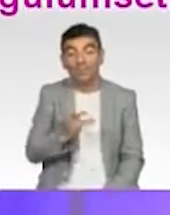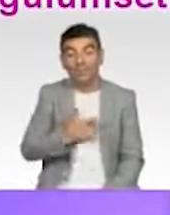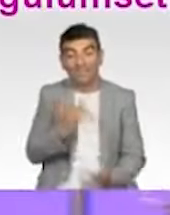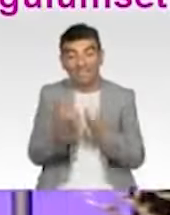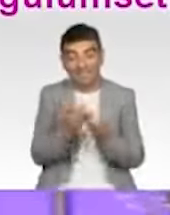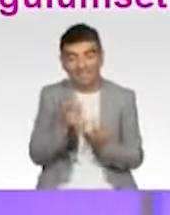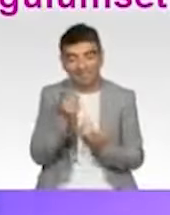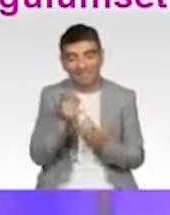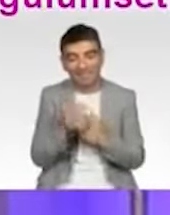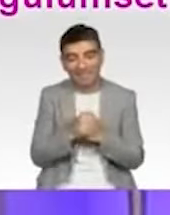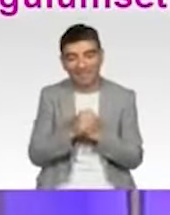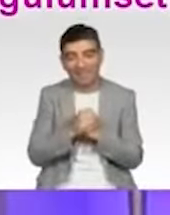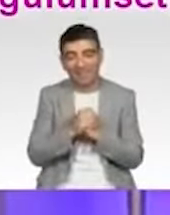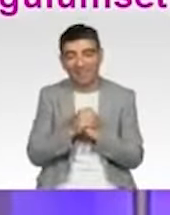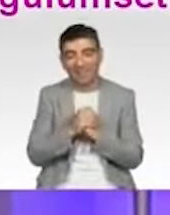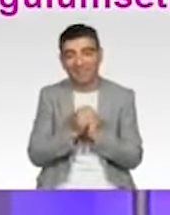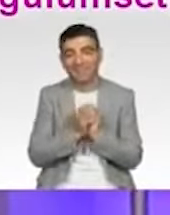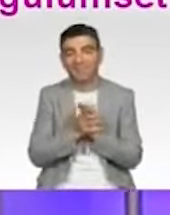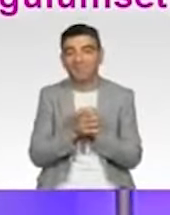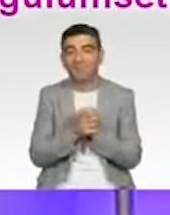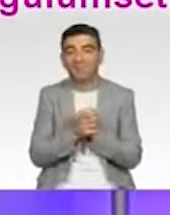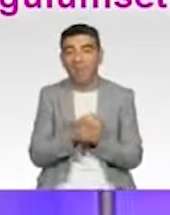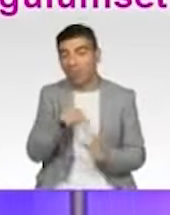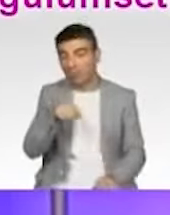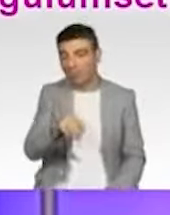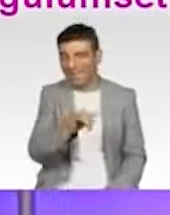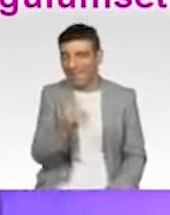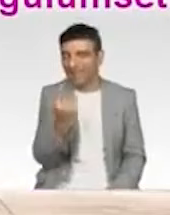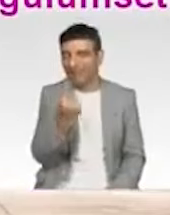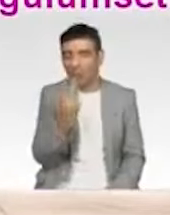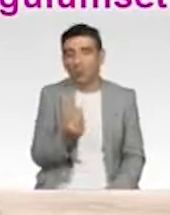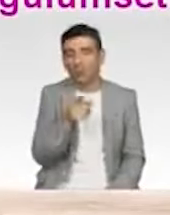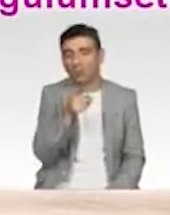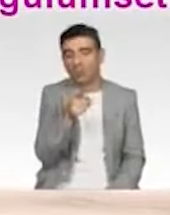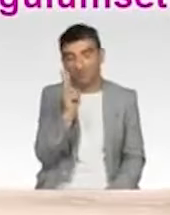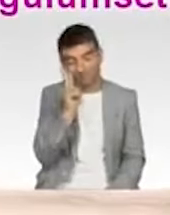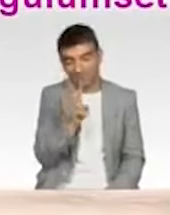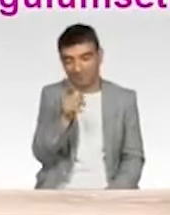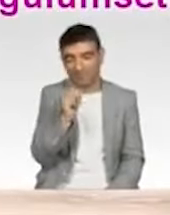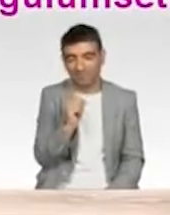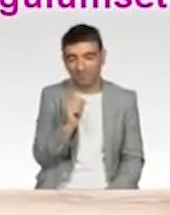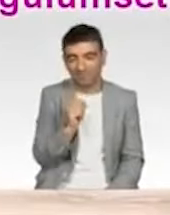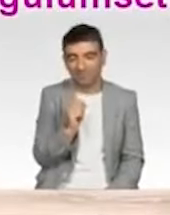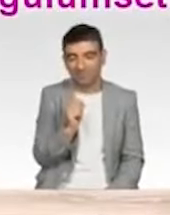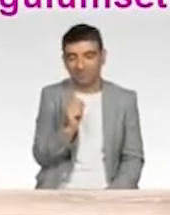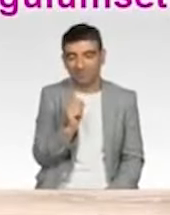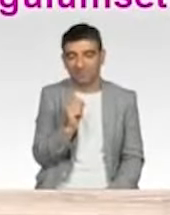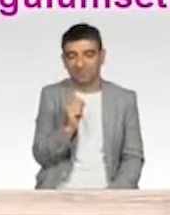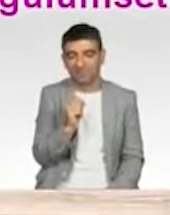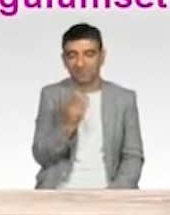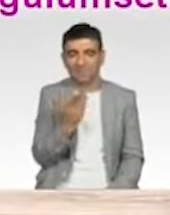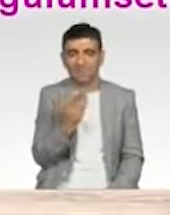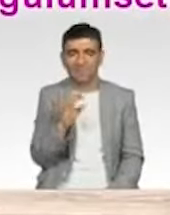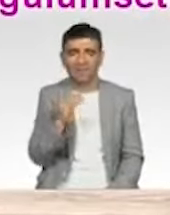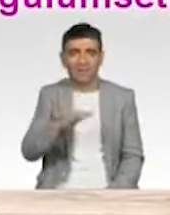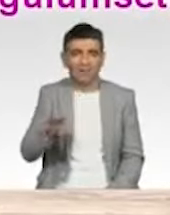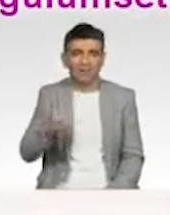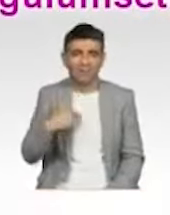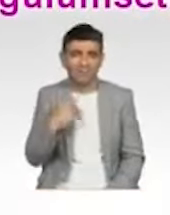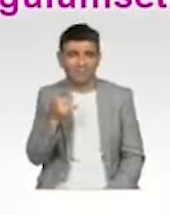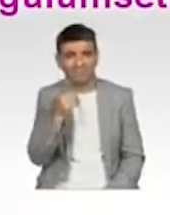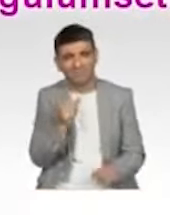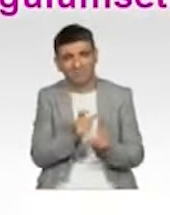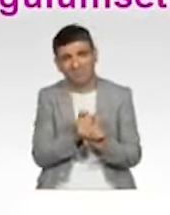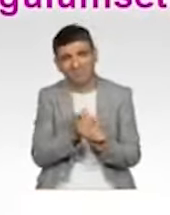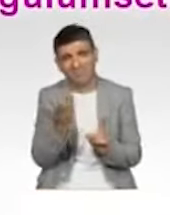Bak. Olursun rol öyle biliyor musun? Rol ya. Buna yakın bir şey olacaksın. Bak görürsün. Gerçekten. Tabii canım. Ay kıyamam yavrularıma. Ya